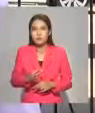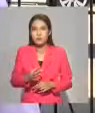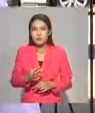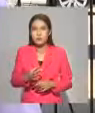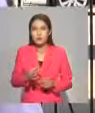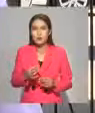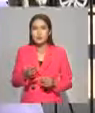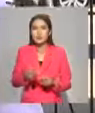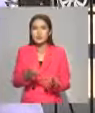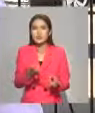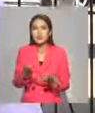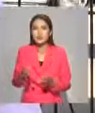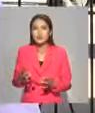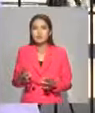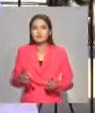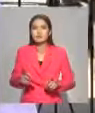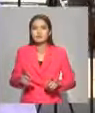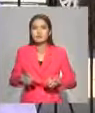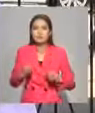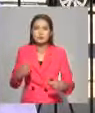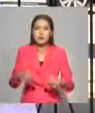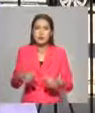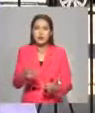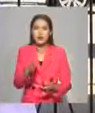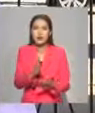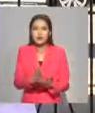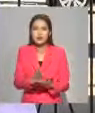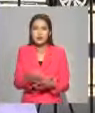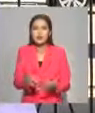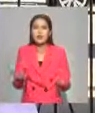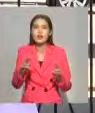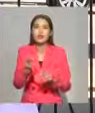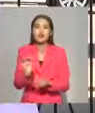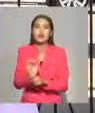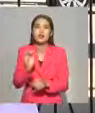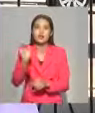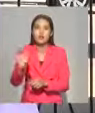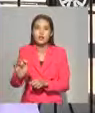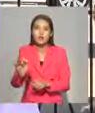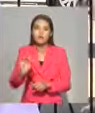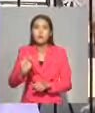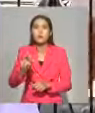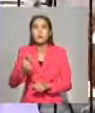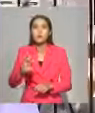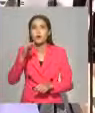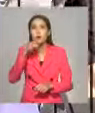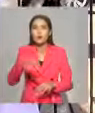мың тоннадай қажеттілік бар облыста. Сон қалғаны импортта оңтүстік Қазақстан